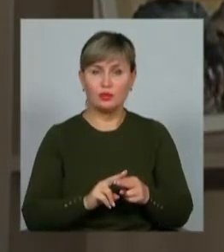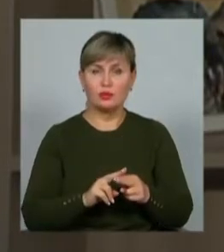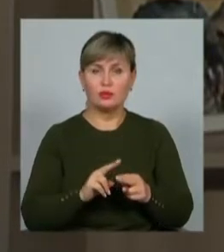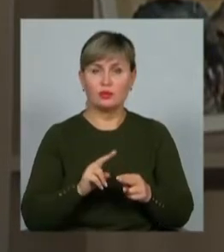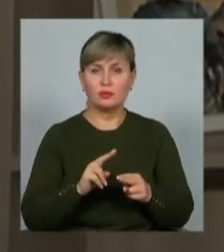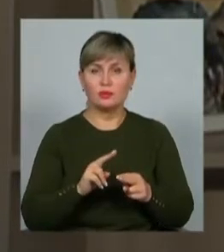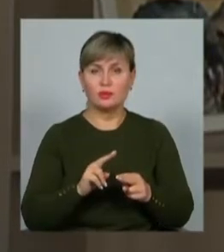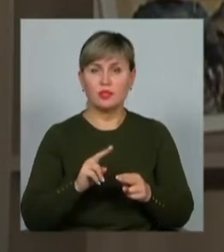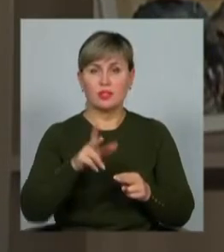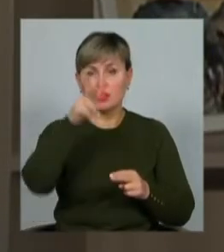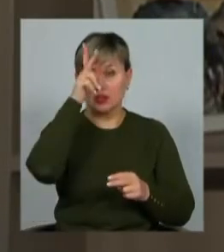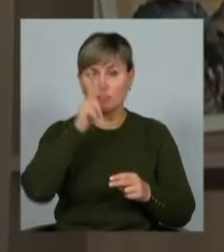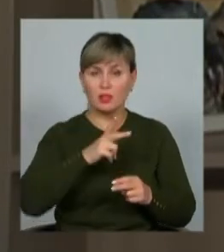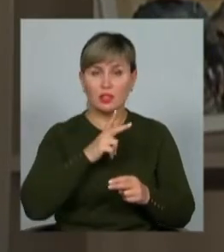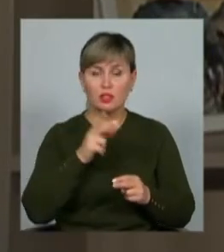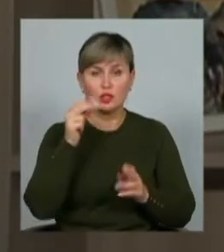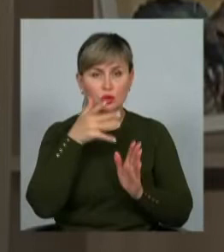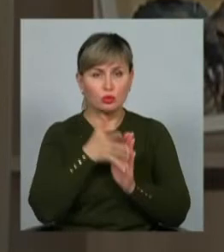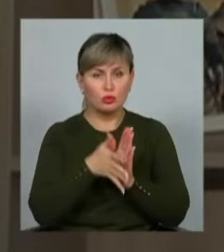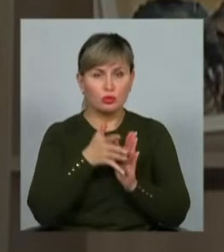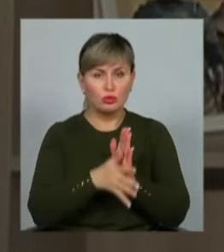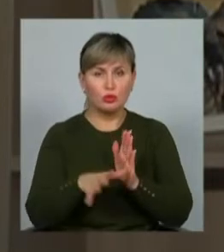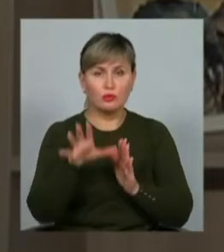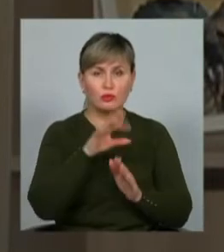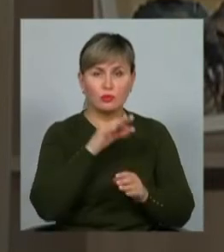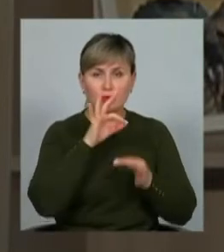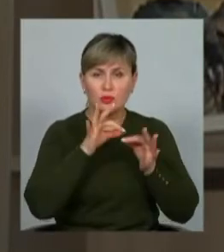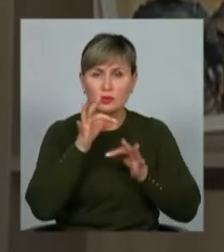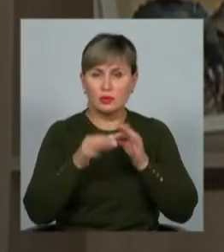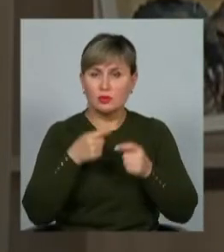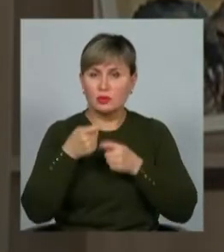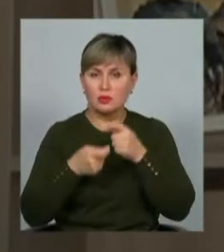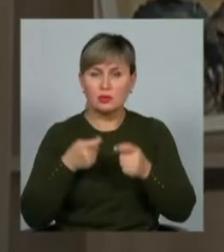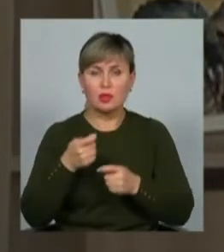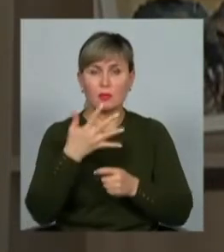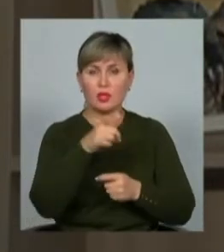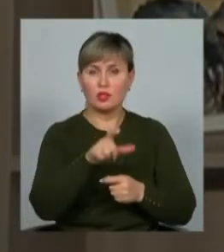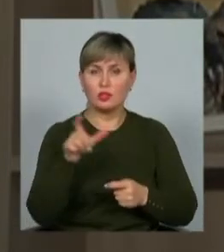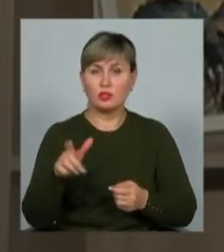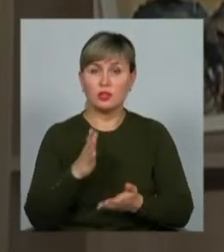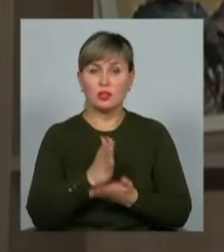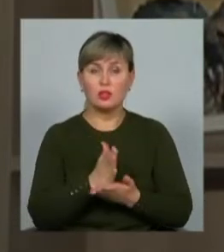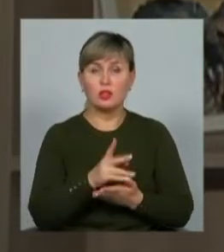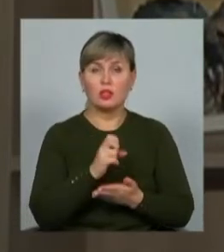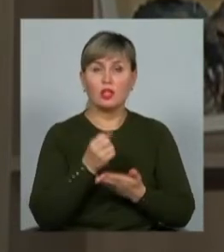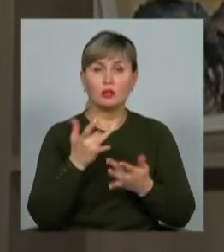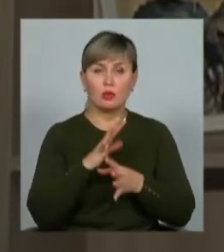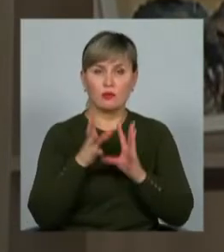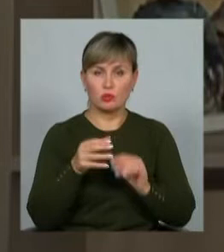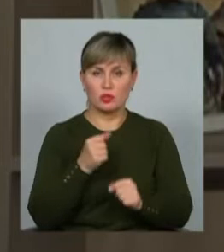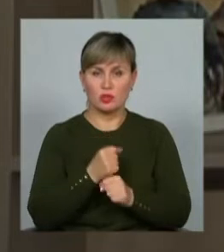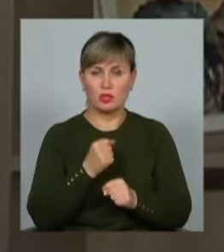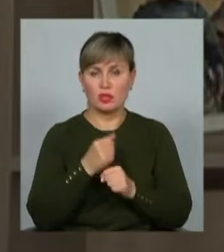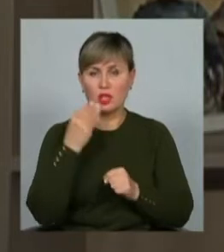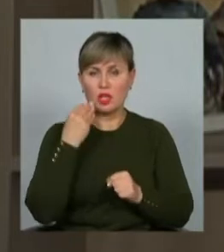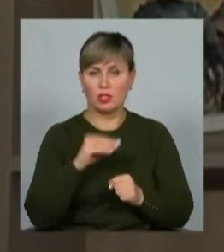буквально 3 месяца они изучают все по кадру и всех 5 претендентов, насколько все сделано